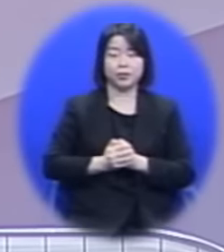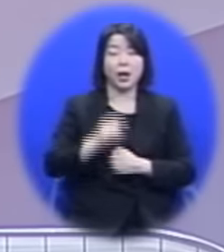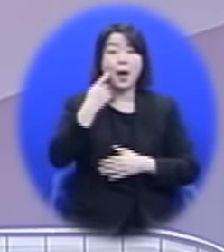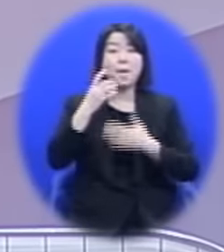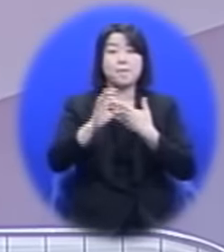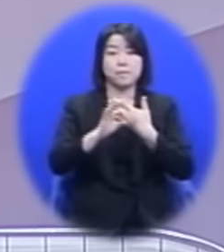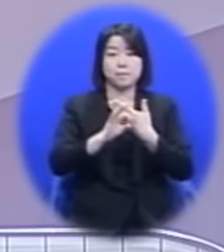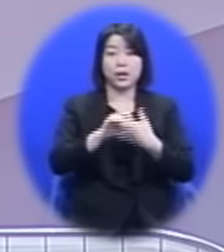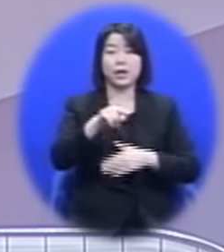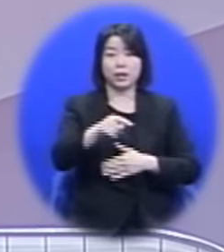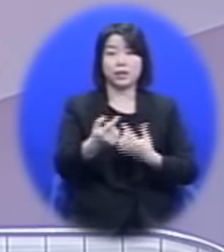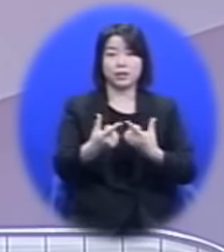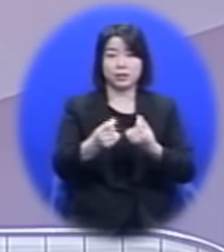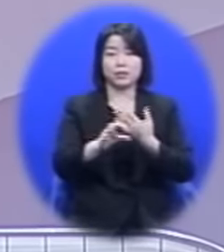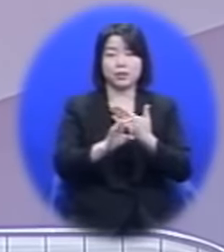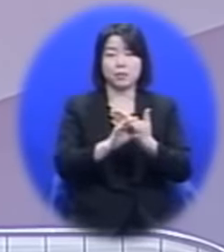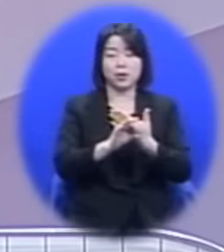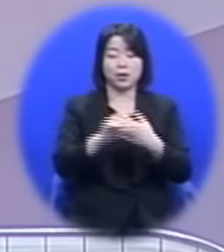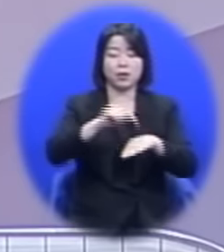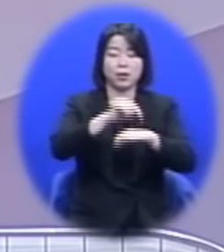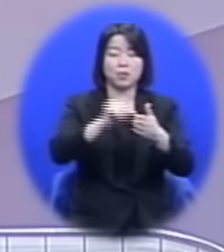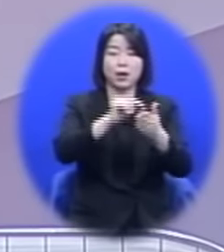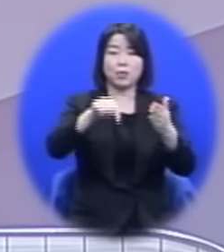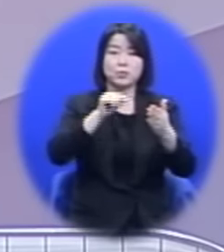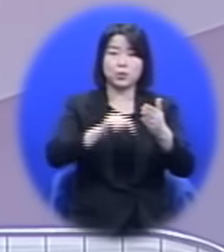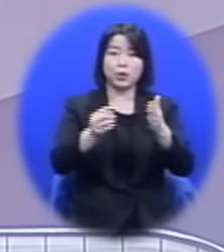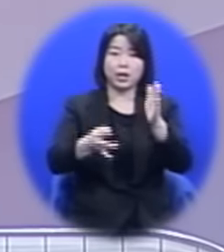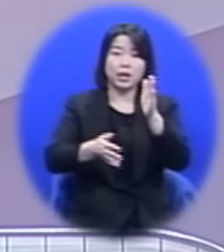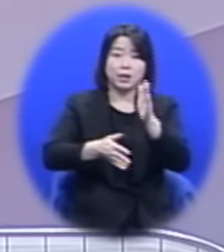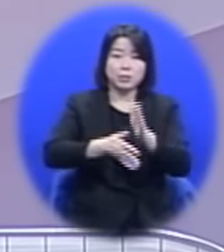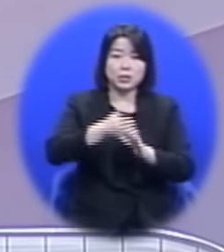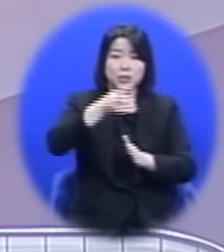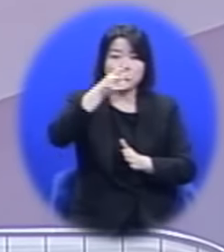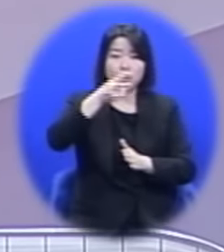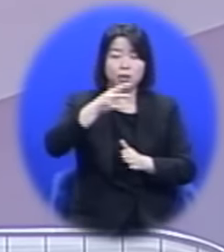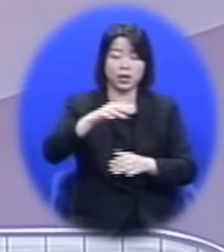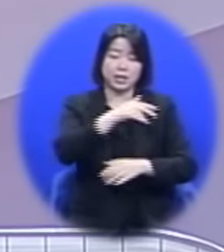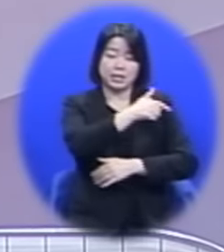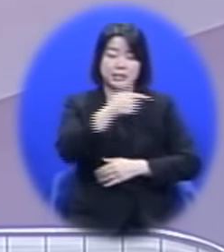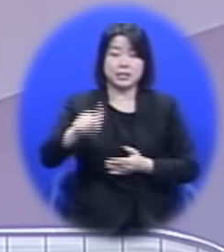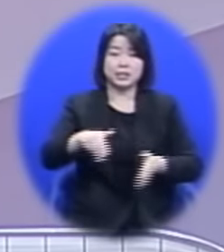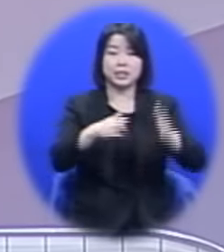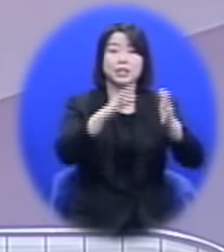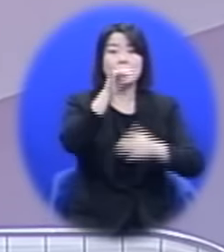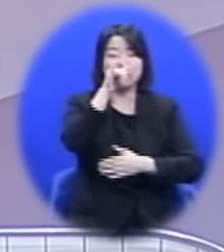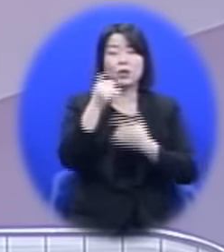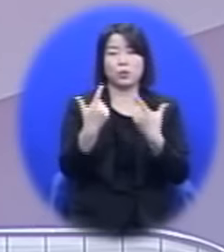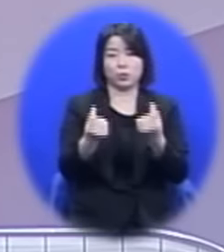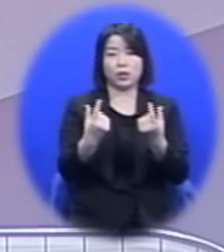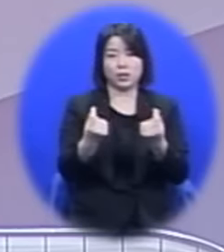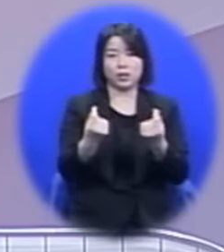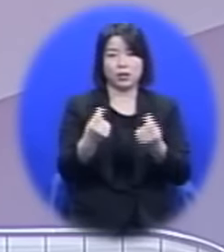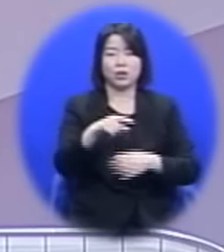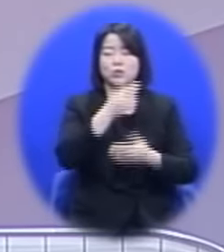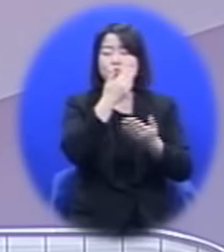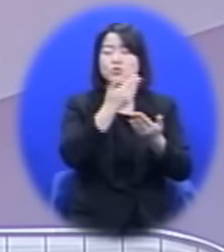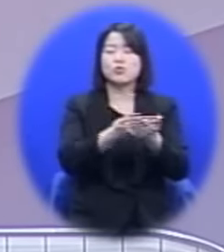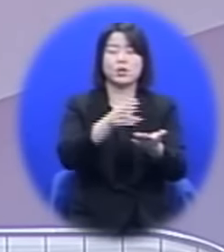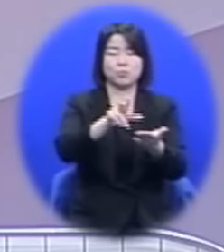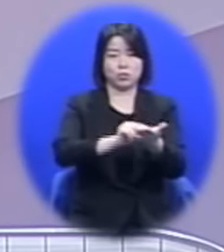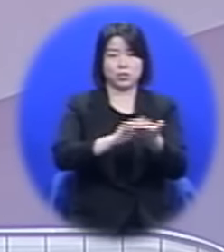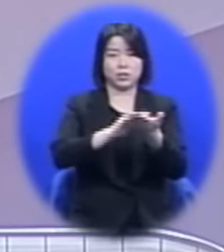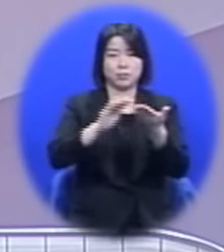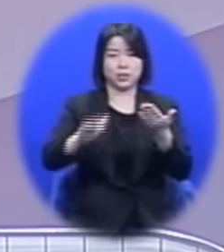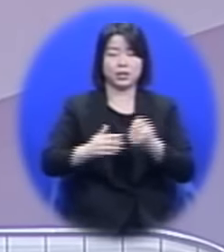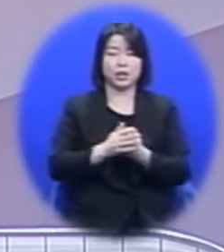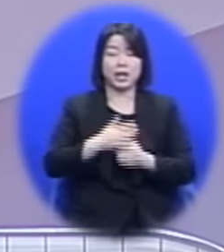만약에 그렇다면 마음의 시온의 대로가 있는 사람입니다. 이건 우리에게서 굉장히 중요합니다. 저는